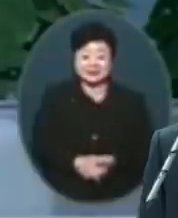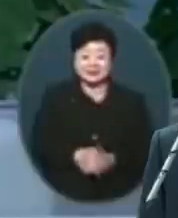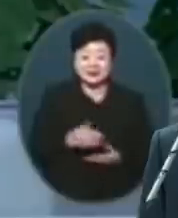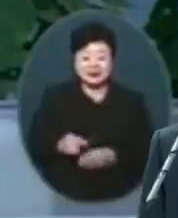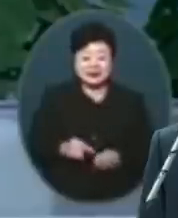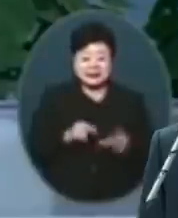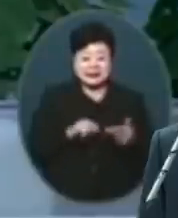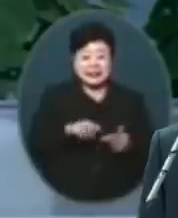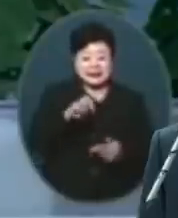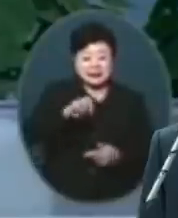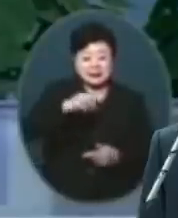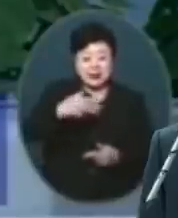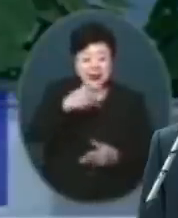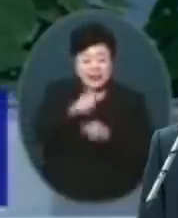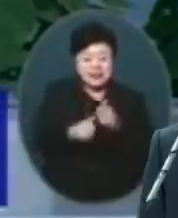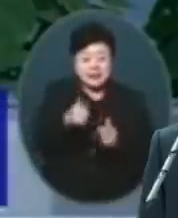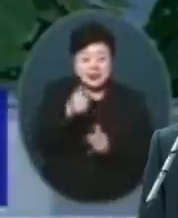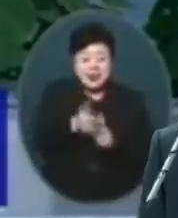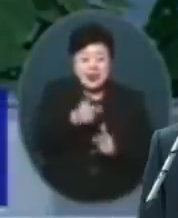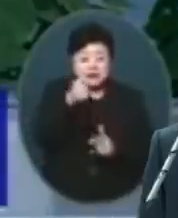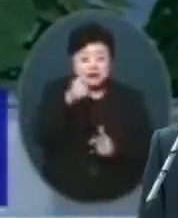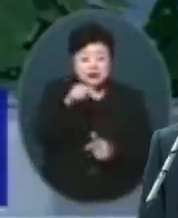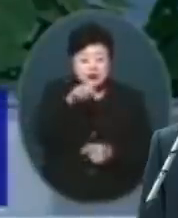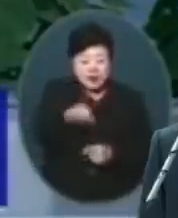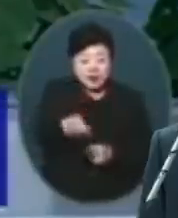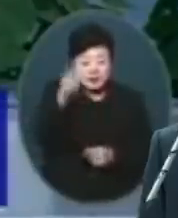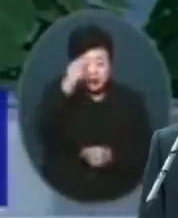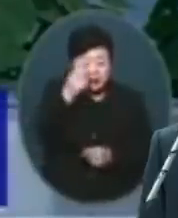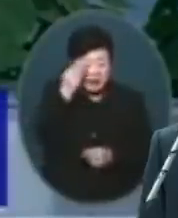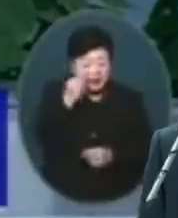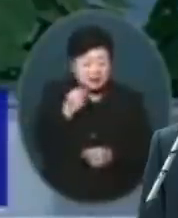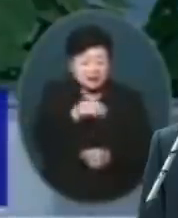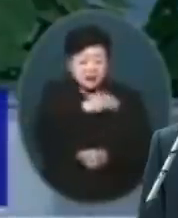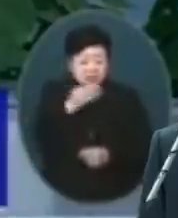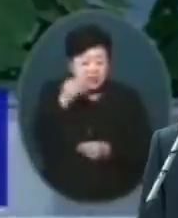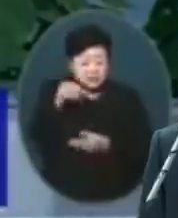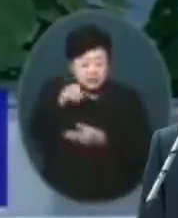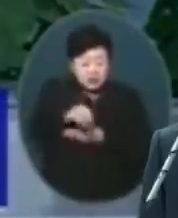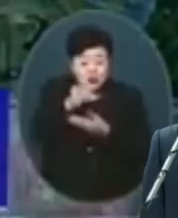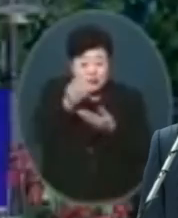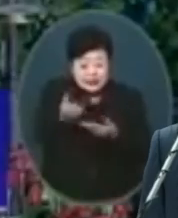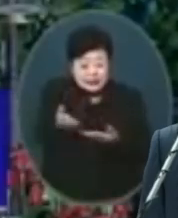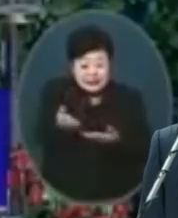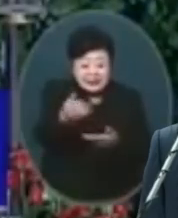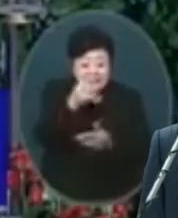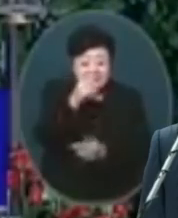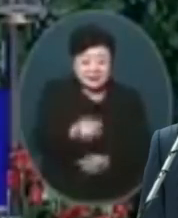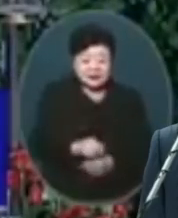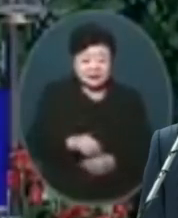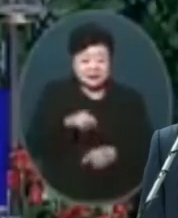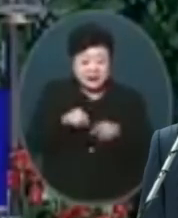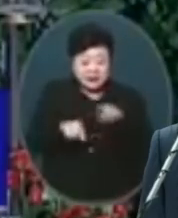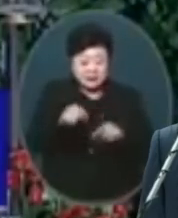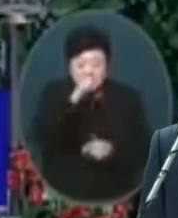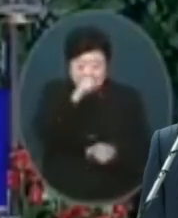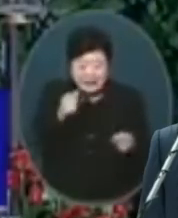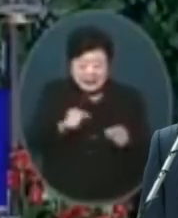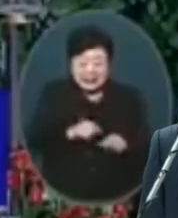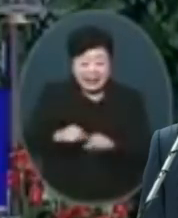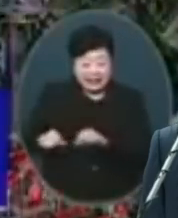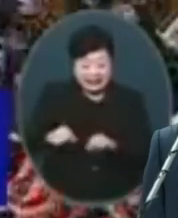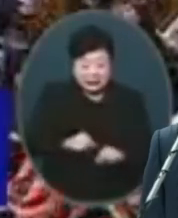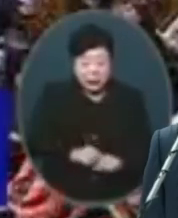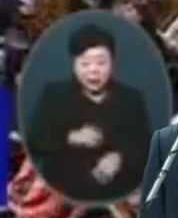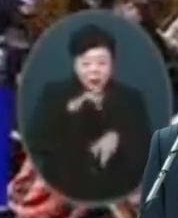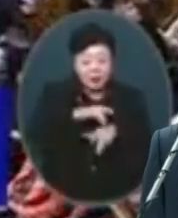10장 38절에 하나님이 나사렛 예수에게 성령과 능력을 기름 부듯 하셨으며 그가 두루 다니시며 선한 일을